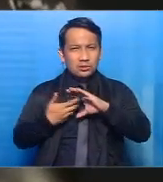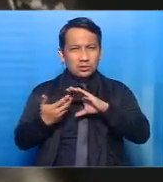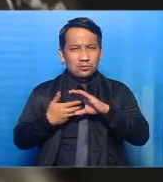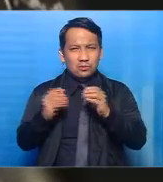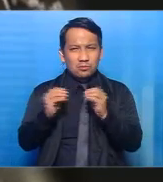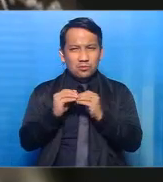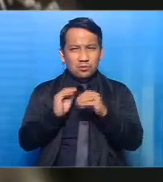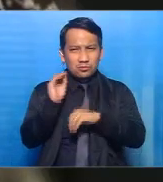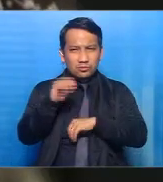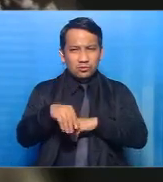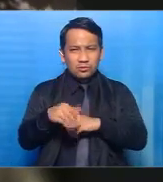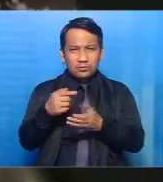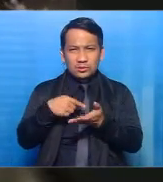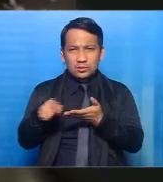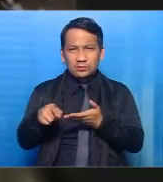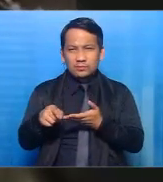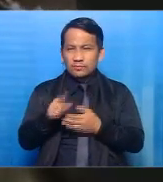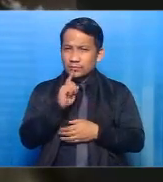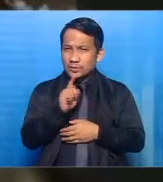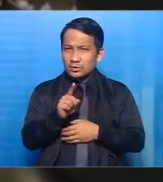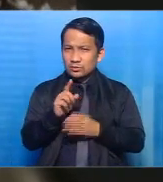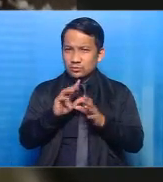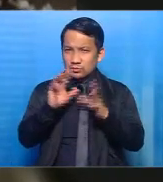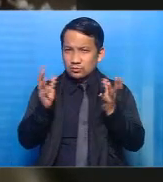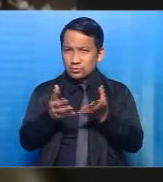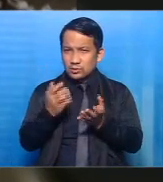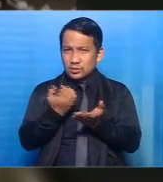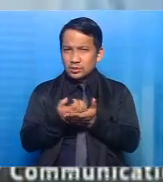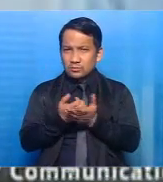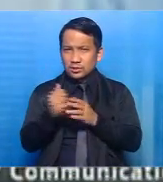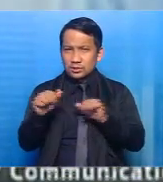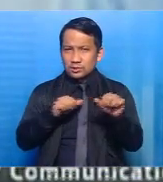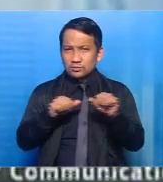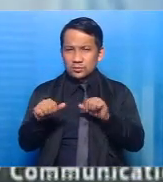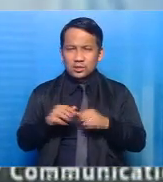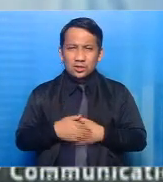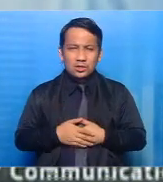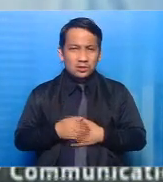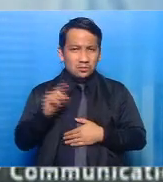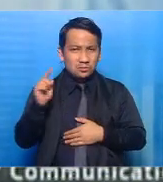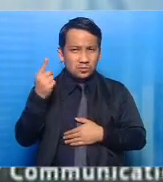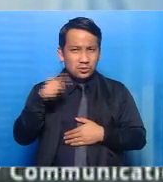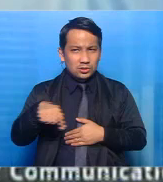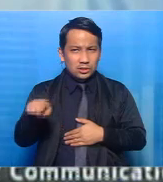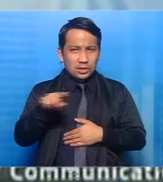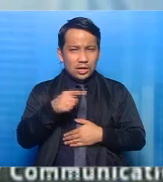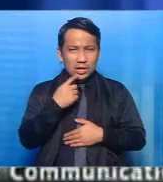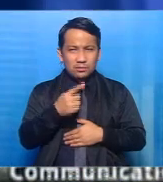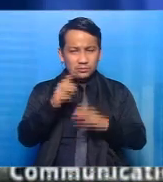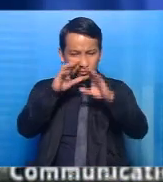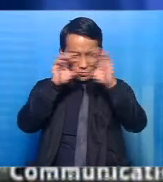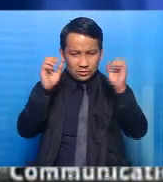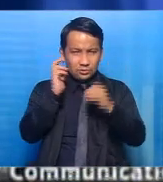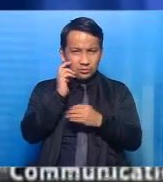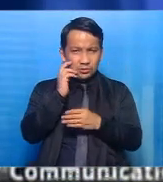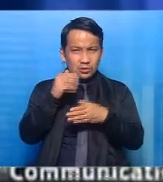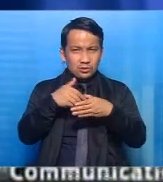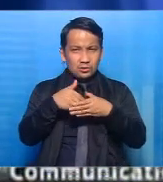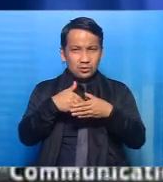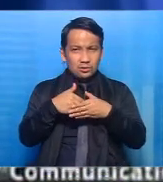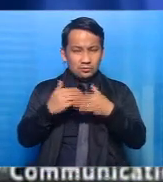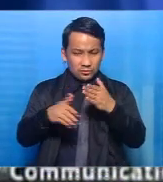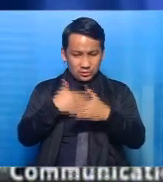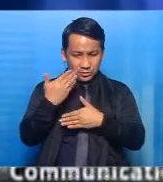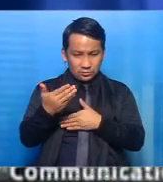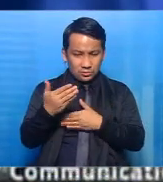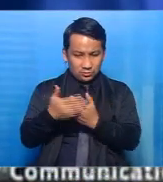spending, and that relates to the whole economic activity. Nauna nang sinabi ni Pangulong Duterte na posibleng luwagan na niya ang